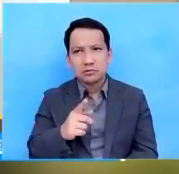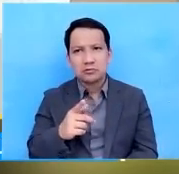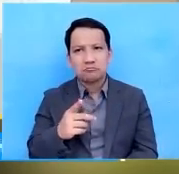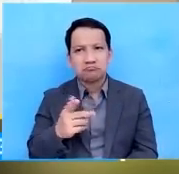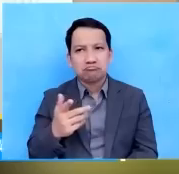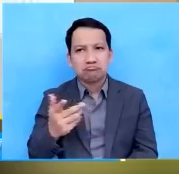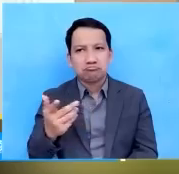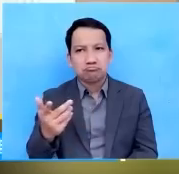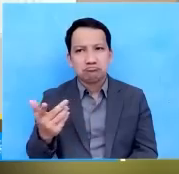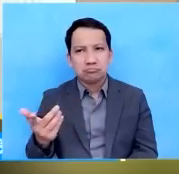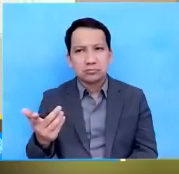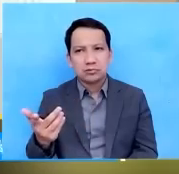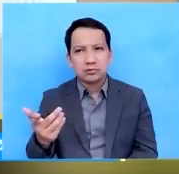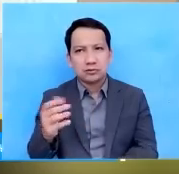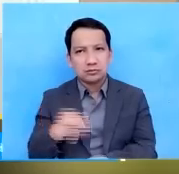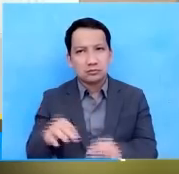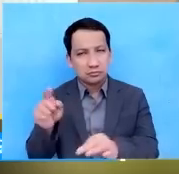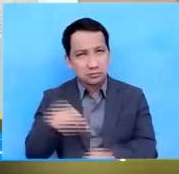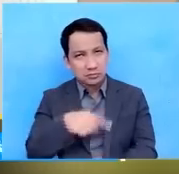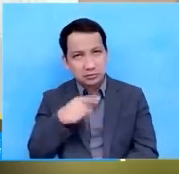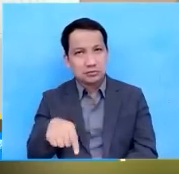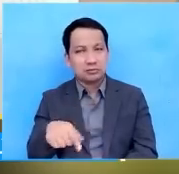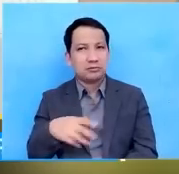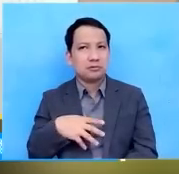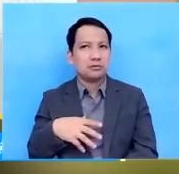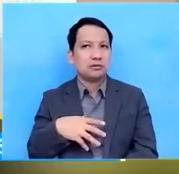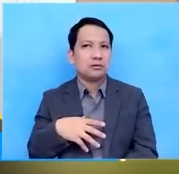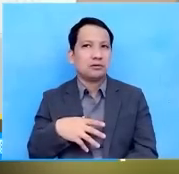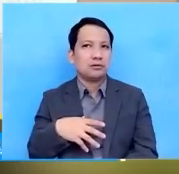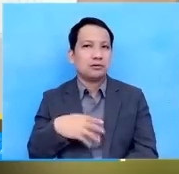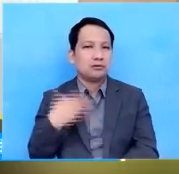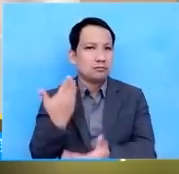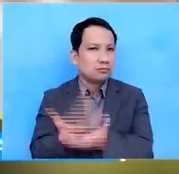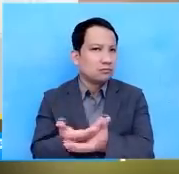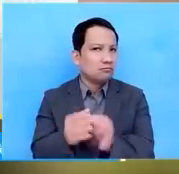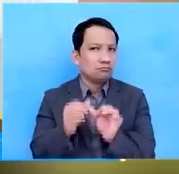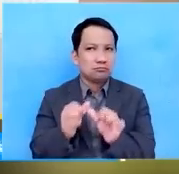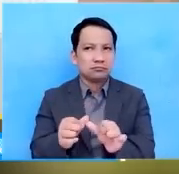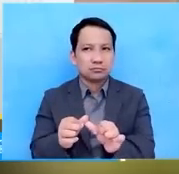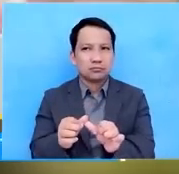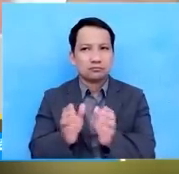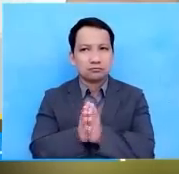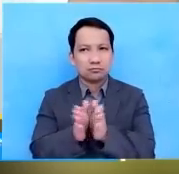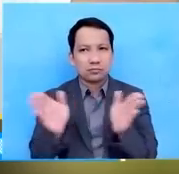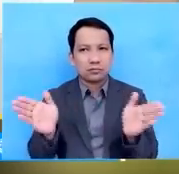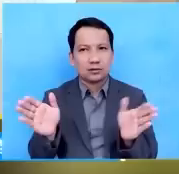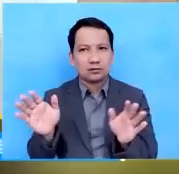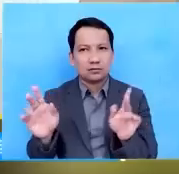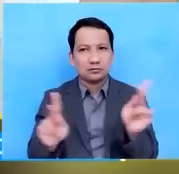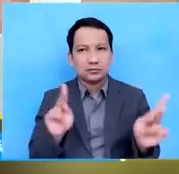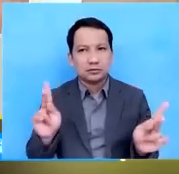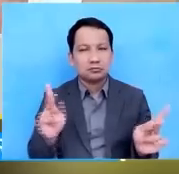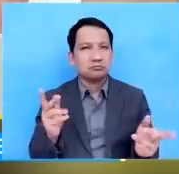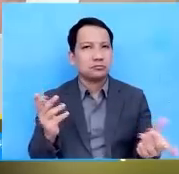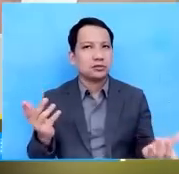na nag-cancel na talaga. Nagkakagalit ng mga tao. Pero generally, yung mga tao very